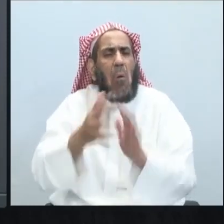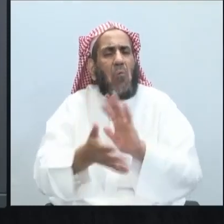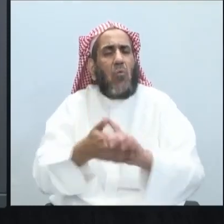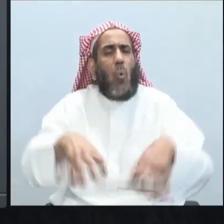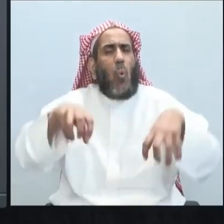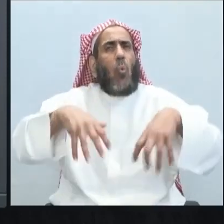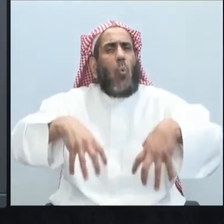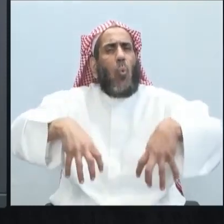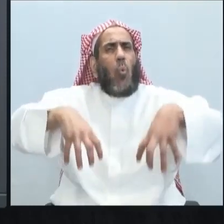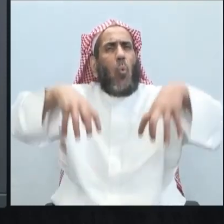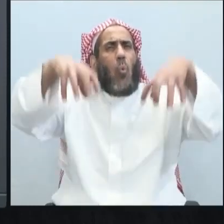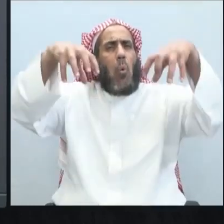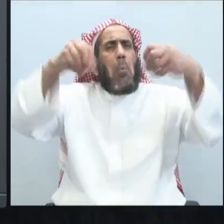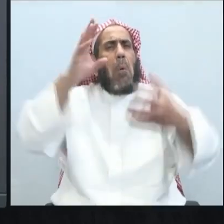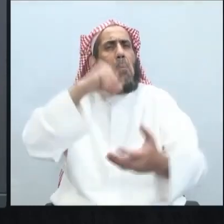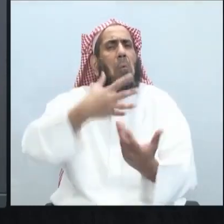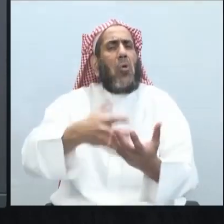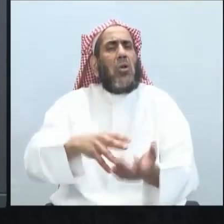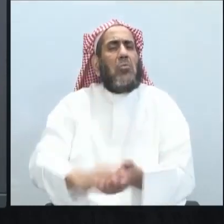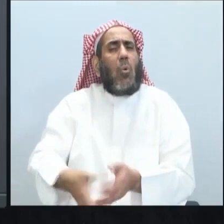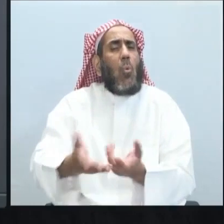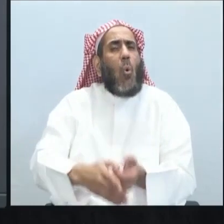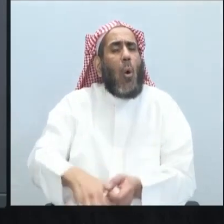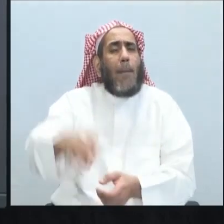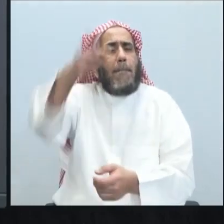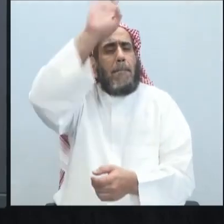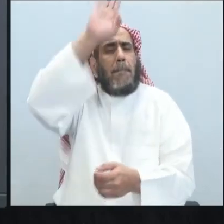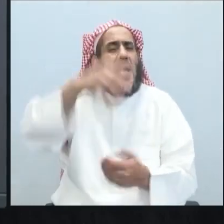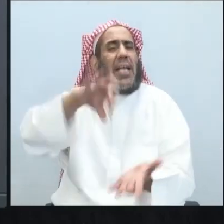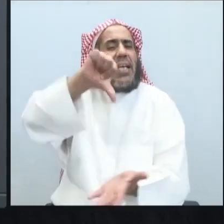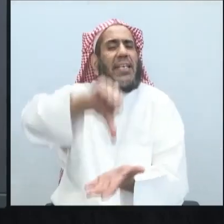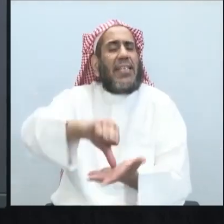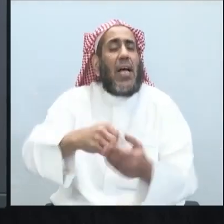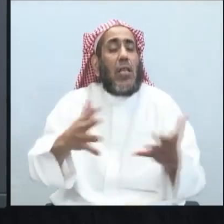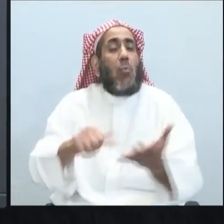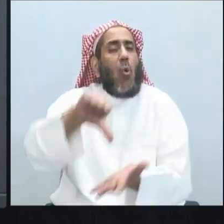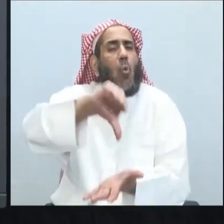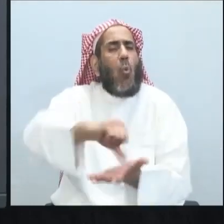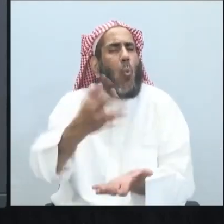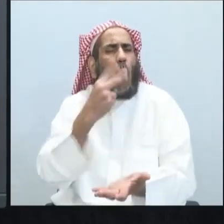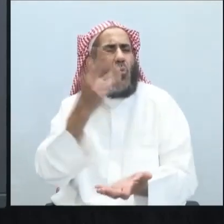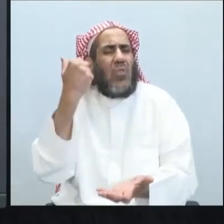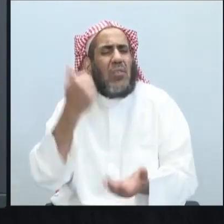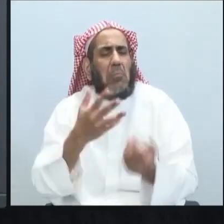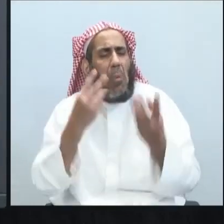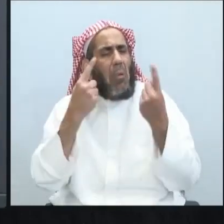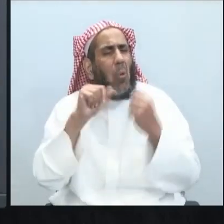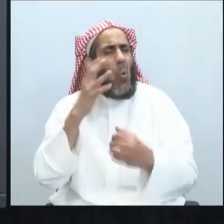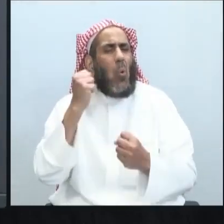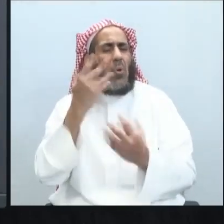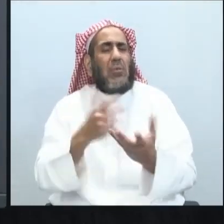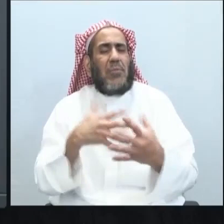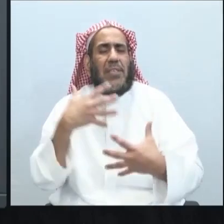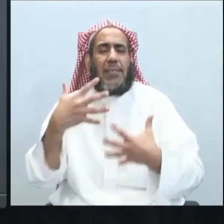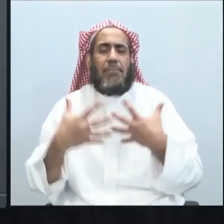الكبير الذي كان يعني لقصر كسرى في عظيم الفرس في تلك الفتره ويتحسر على ذاك المكان وهو قد اصابه